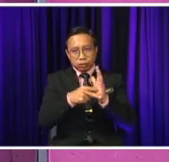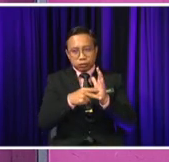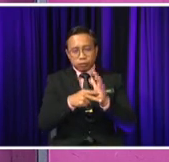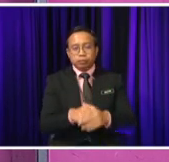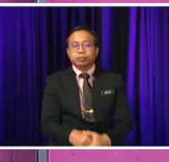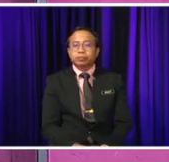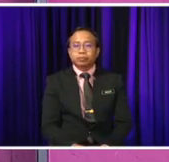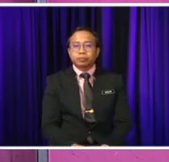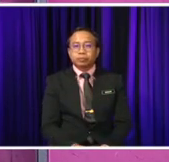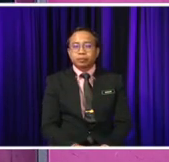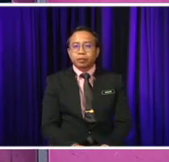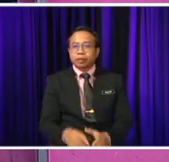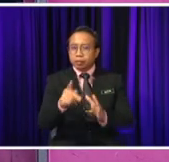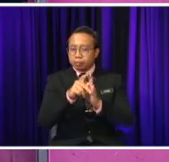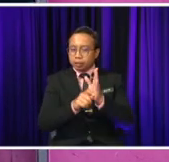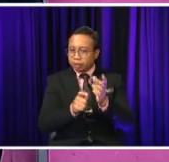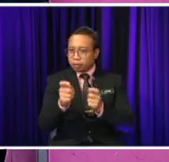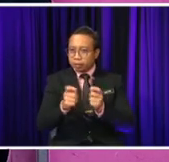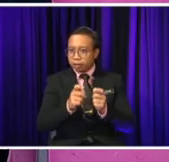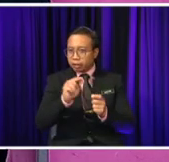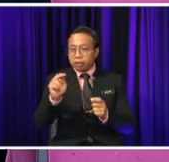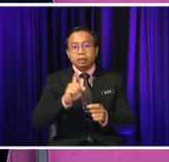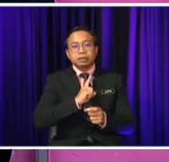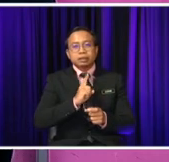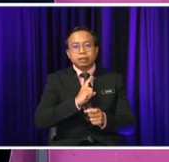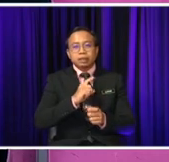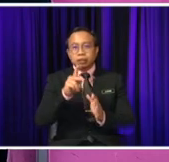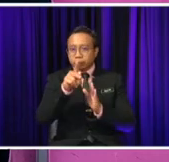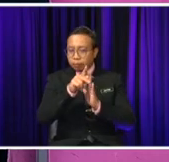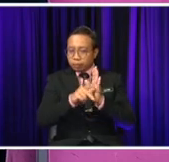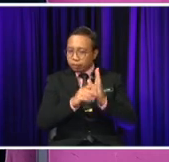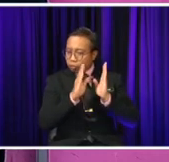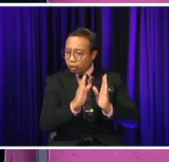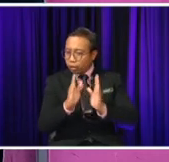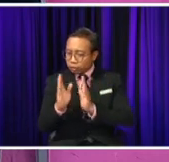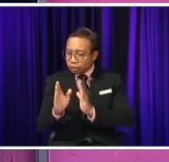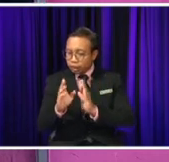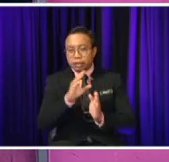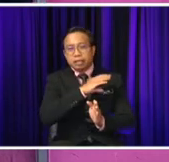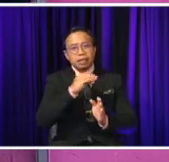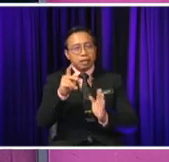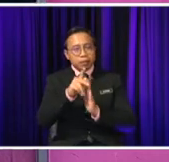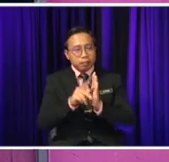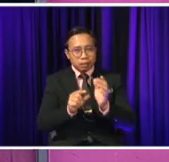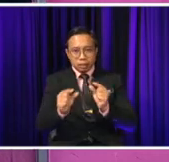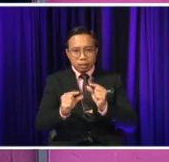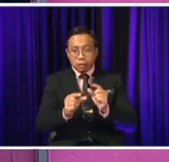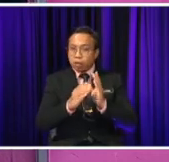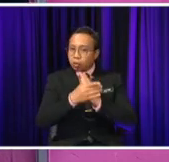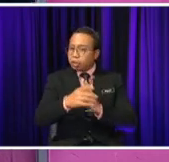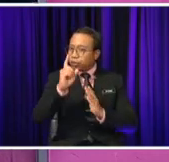sebenarnya pentabiran pengurusan Islam adalah perancangan dan pergerakan oleh sesuatu organisasi